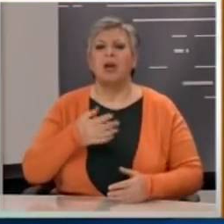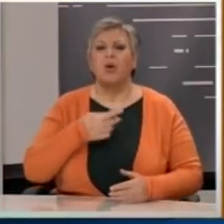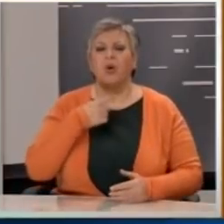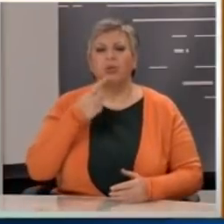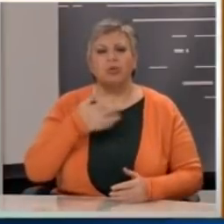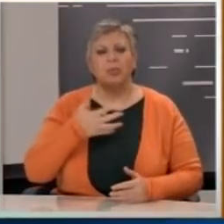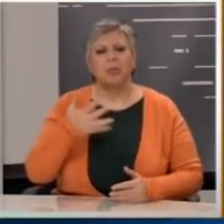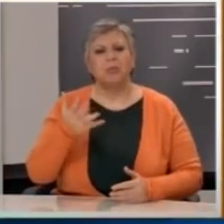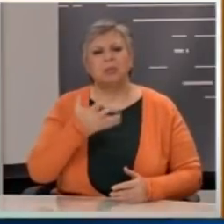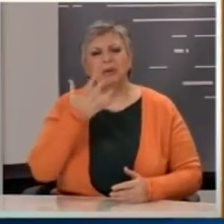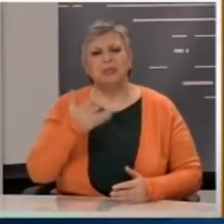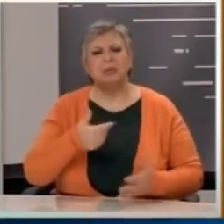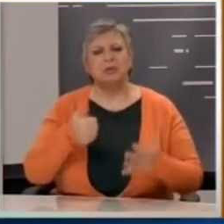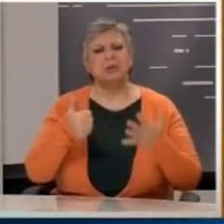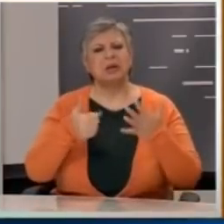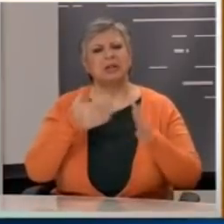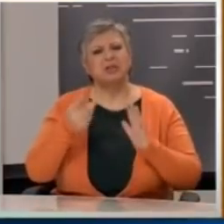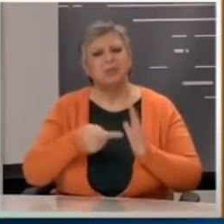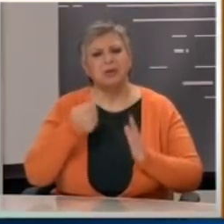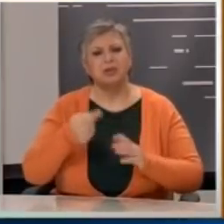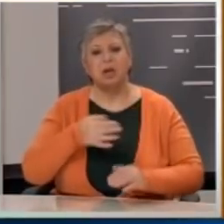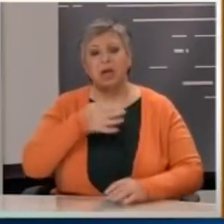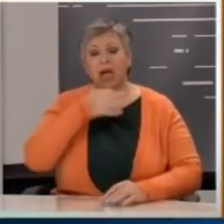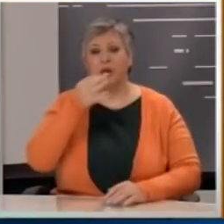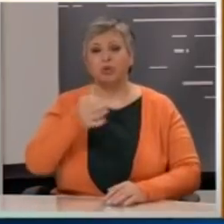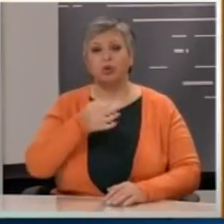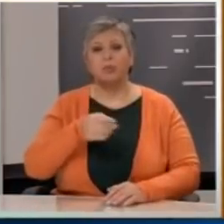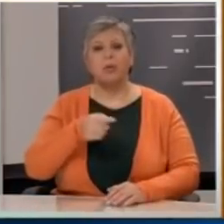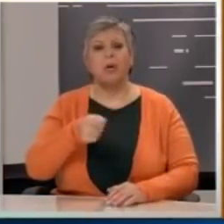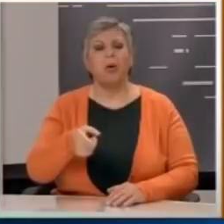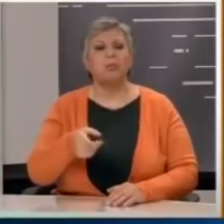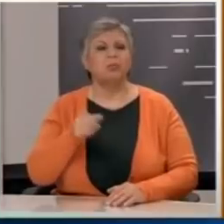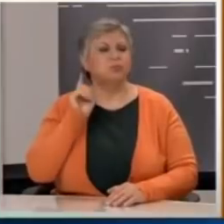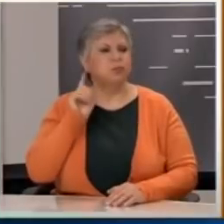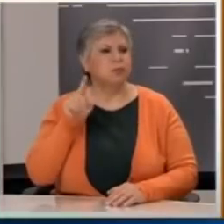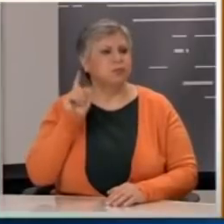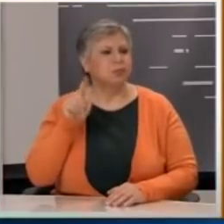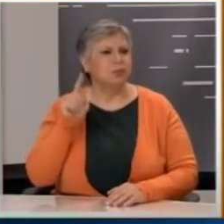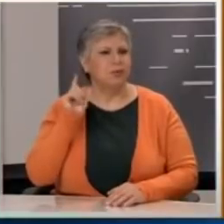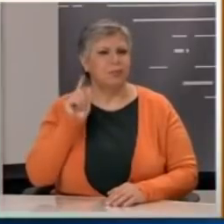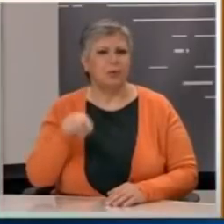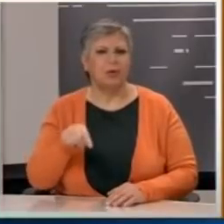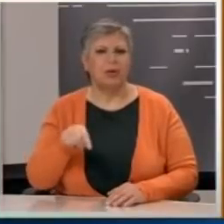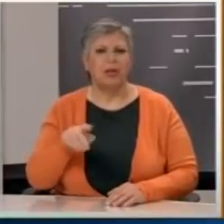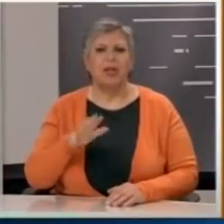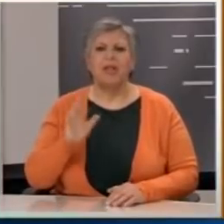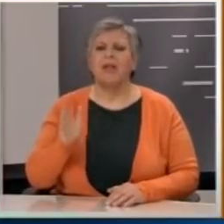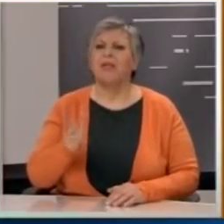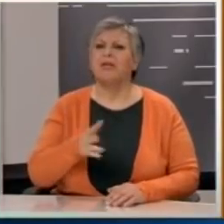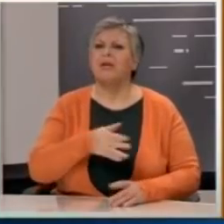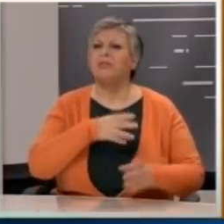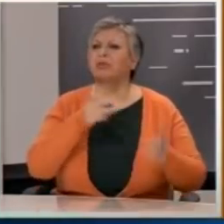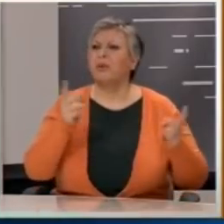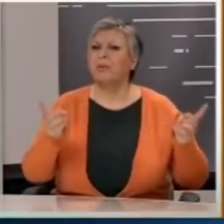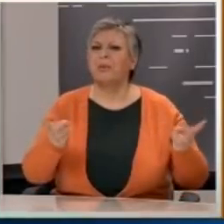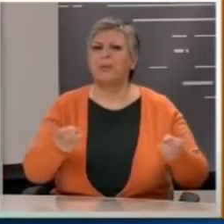έχω πει 5-6 φορές, υπάρχει απόλυτη αναισθησία. Ό,τι και να λέμε, το παίρνει το